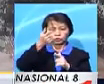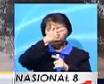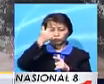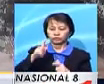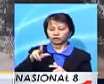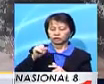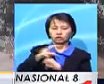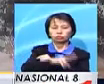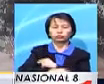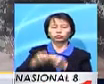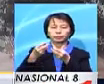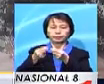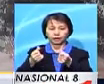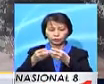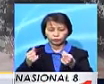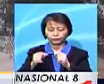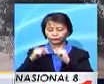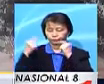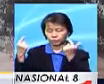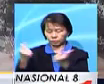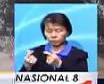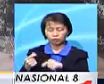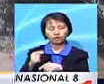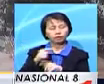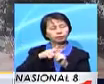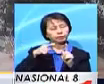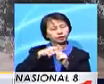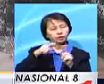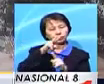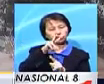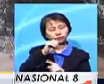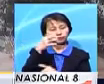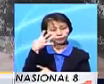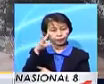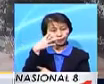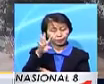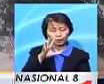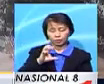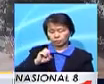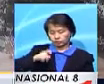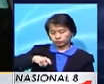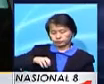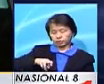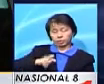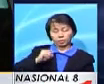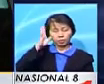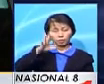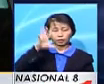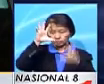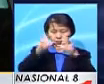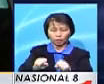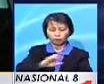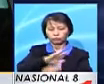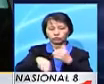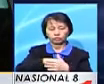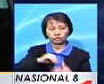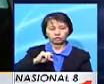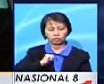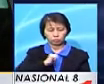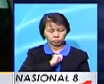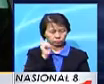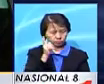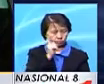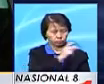disebabkan kes kecurian pasir ini. Sindiket beroperasi sejak pertengahan 2014. SPRM juga bakal menahan semua anggota penguatkuasa yang